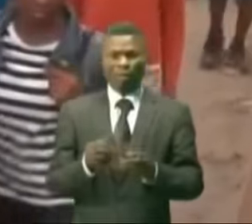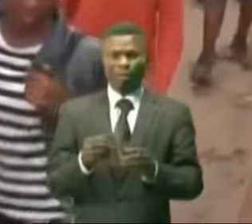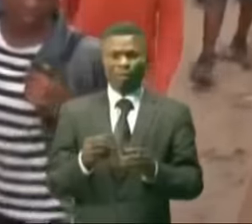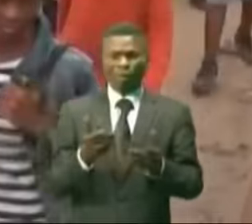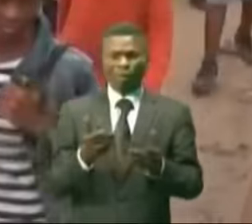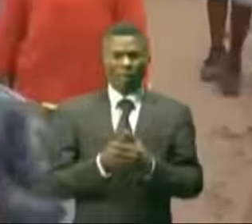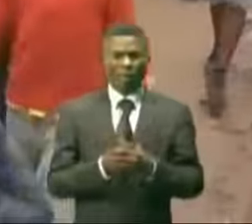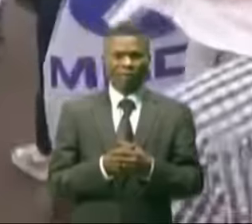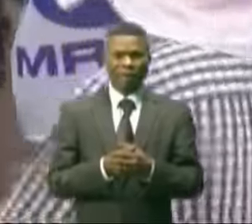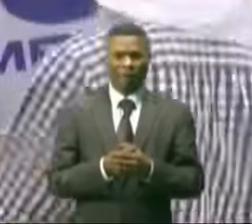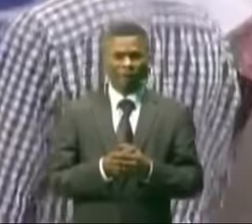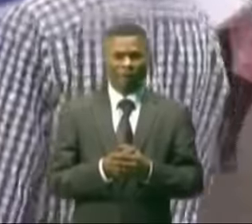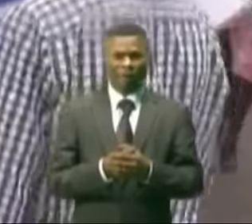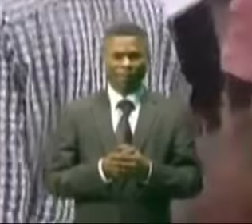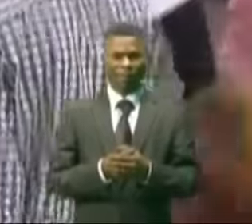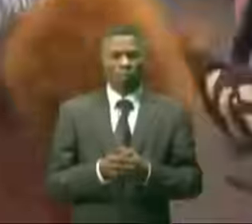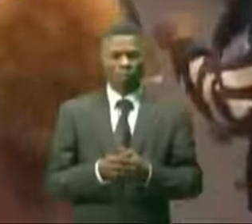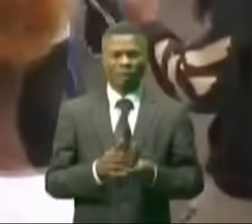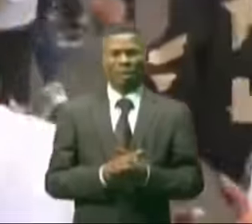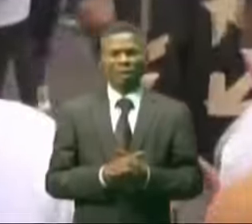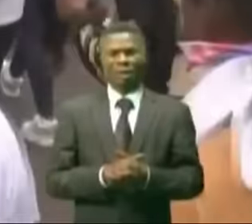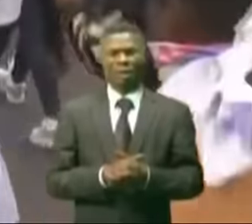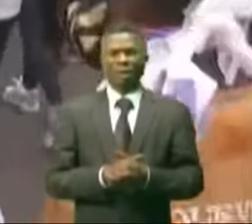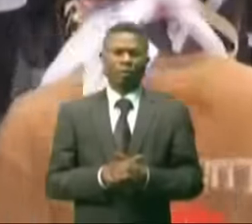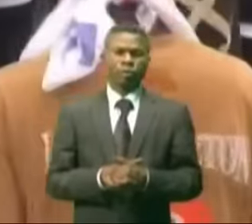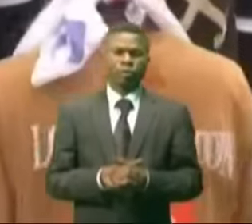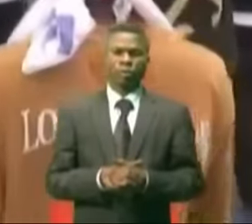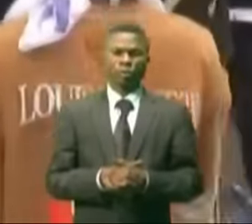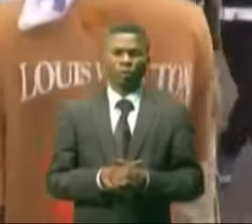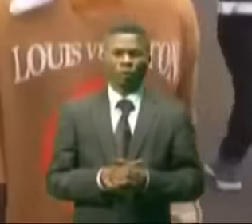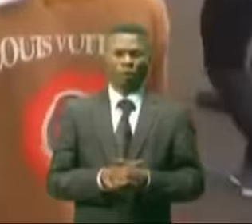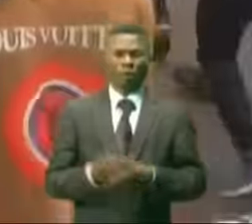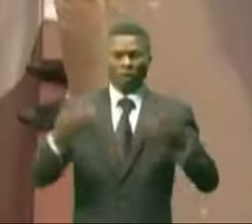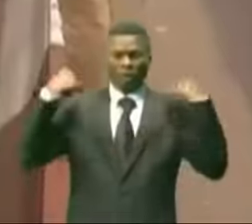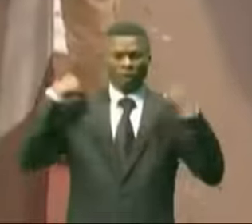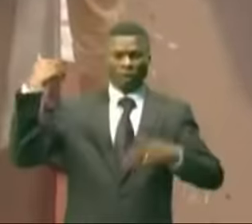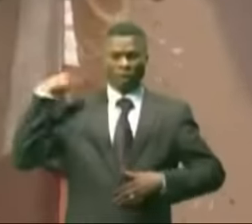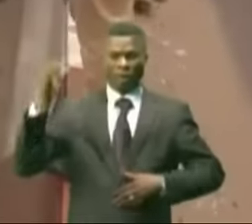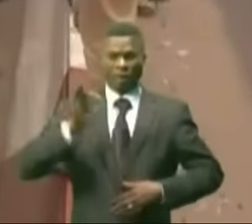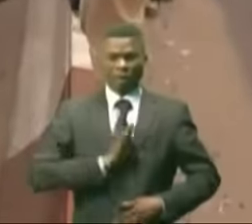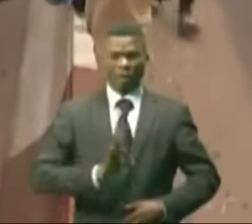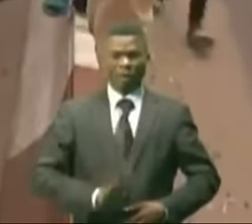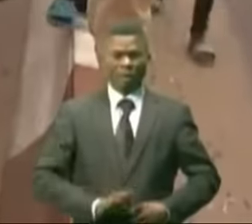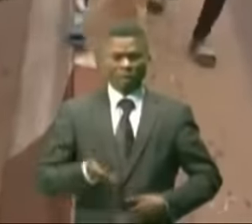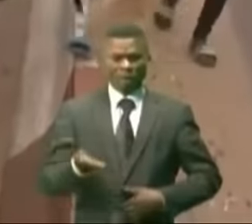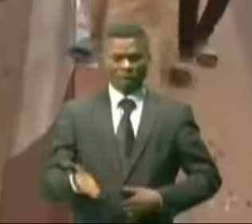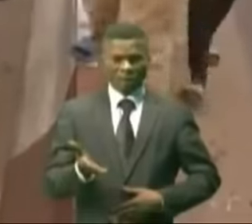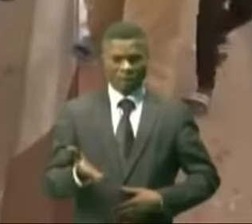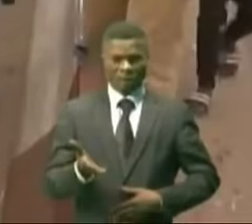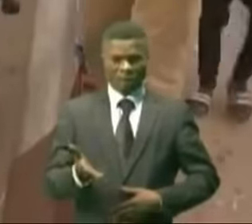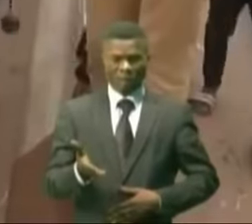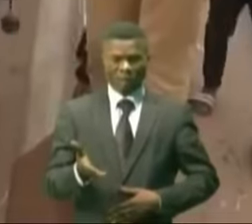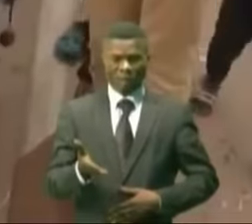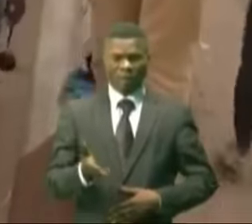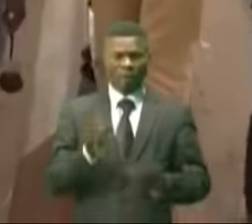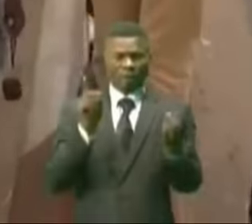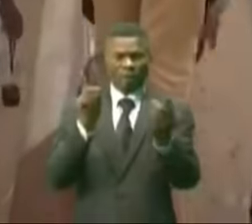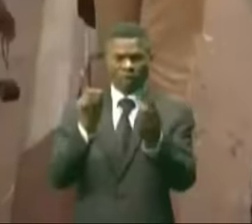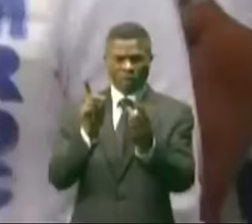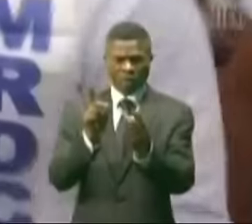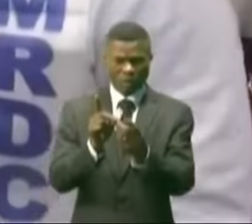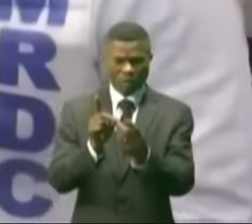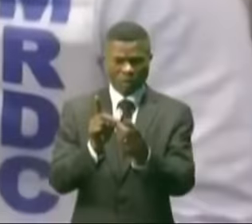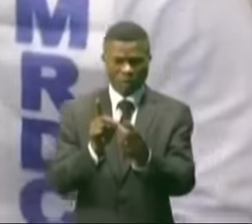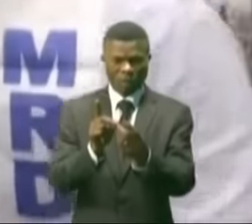la nouvelle vision de développement portée par le chef de l'État, Félix-Antoine Tshisekedi, d'un Congo affranchi de